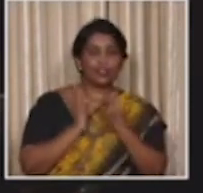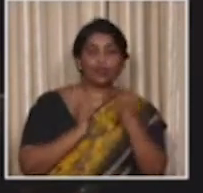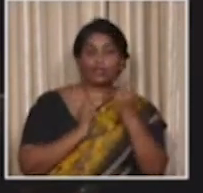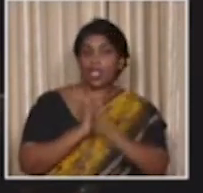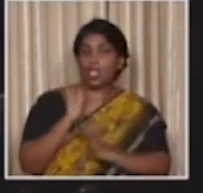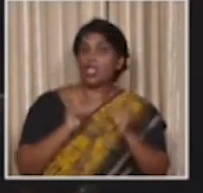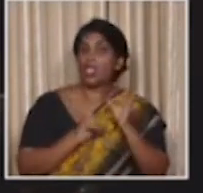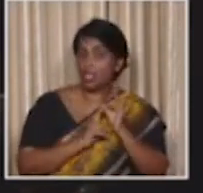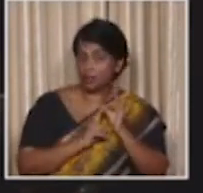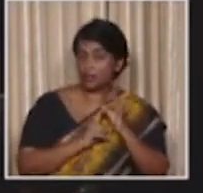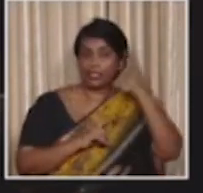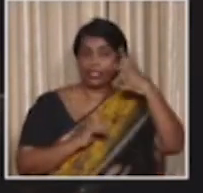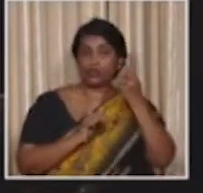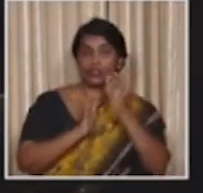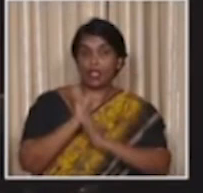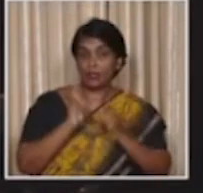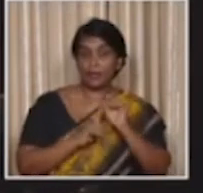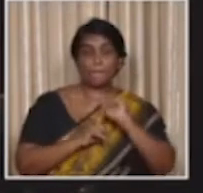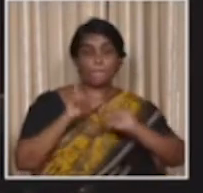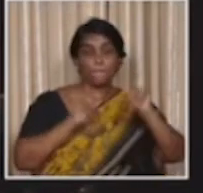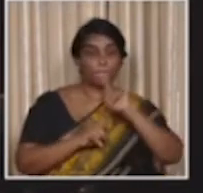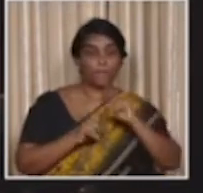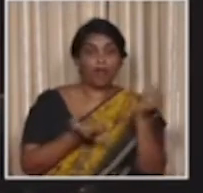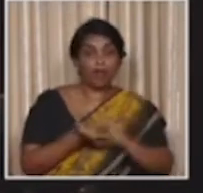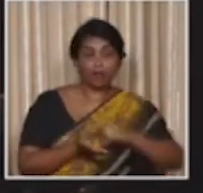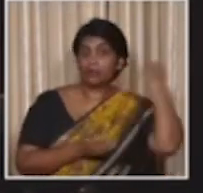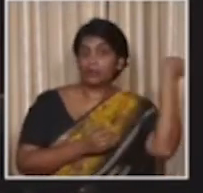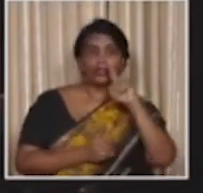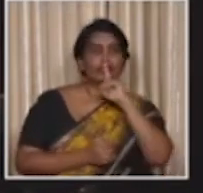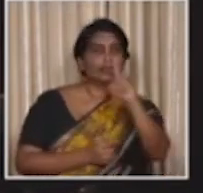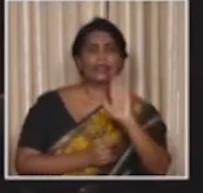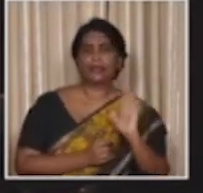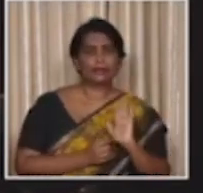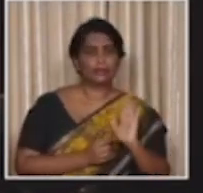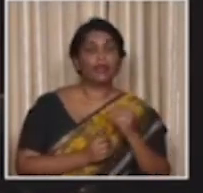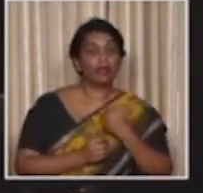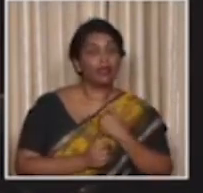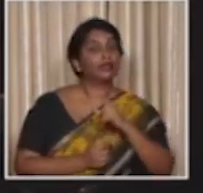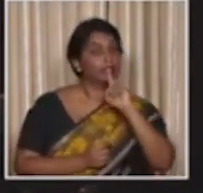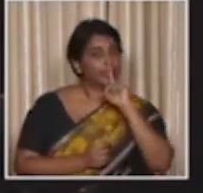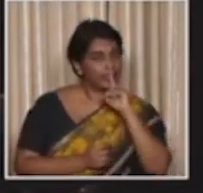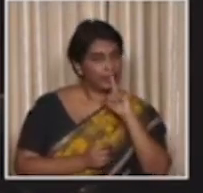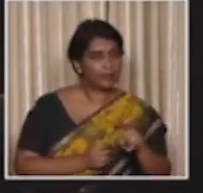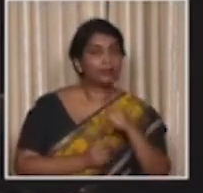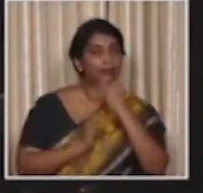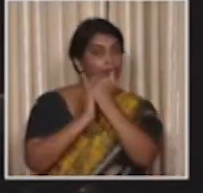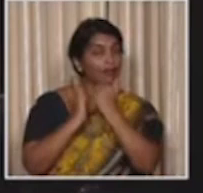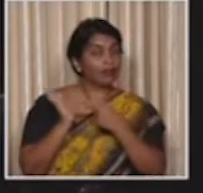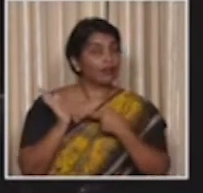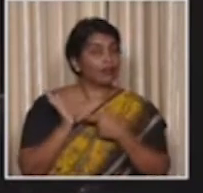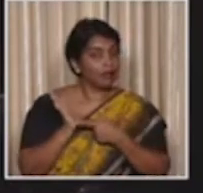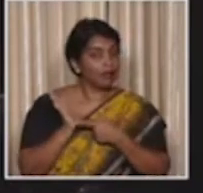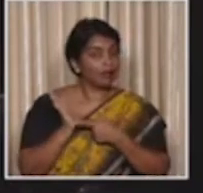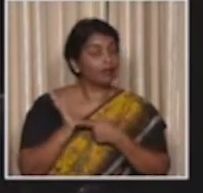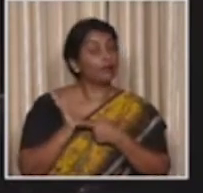මුදල් ඇමතුමා, නියෝජ්‍ය මුදල් ඇමතුමා පාර්ලිමේන්තුවේ ආපහු නැවත කතා කරලා කියන කාරණයක් නෙමෙයි. අපි කියන්නේ මේ න්‍යාය පුස්තකය තමයි